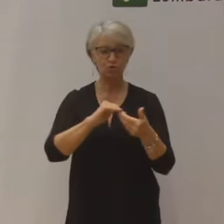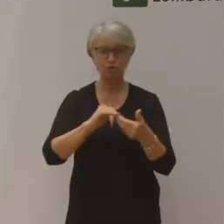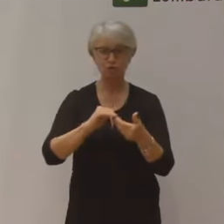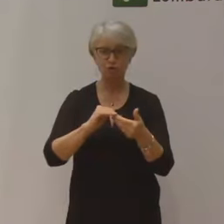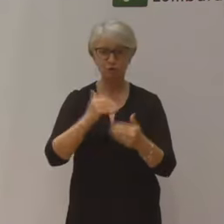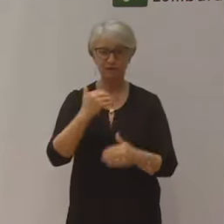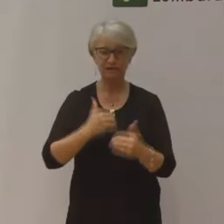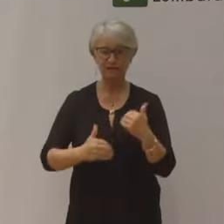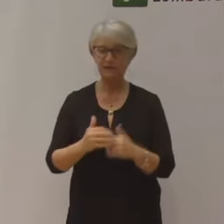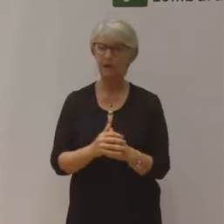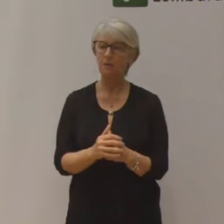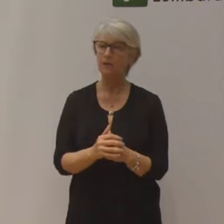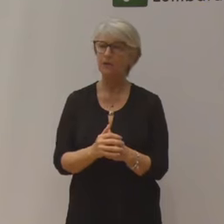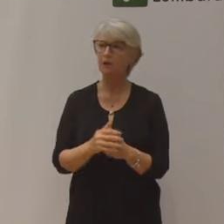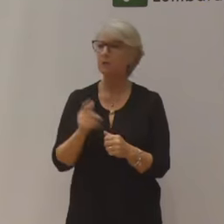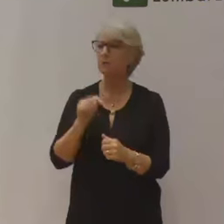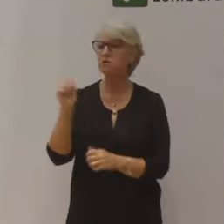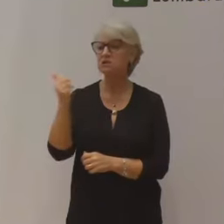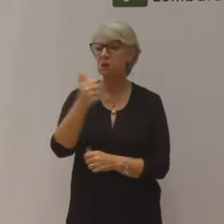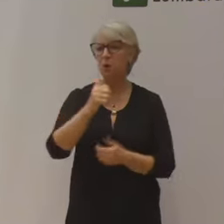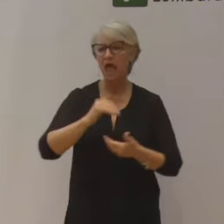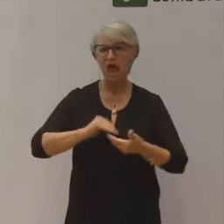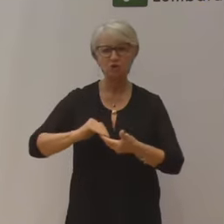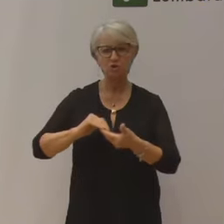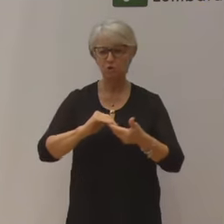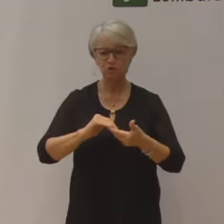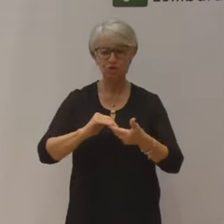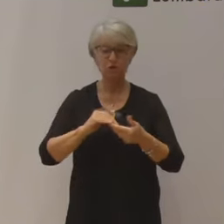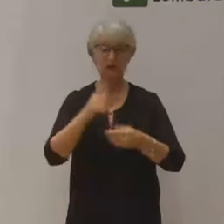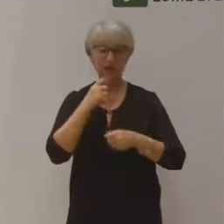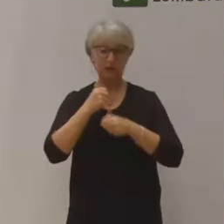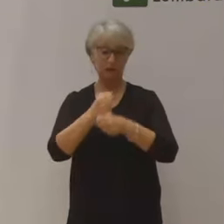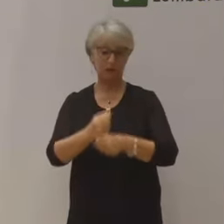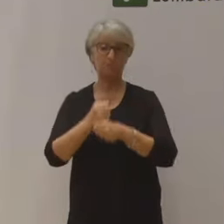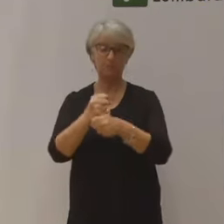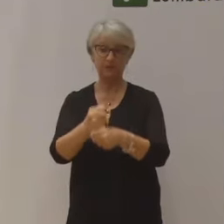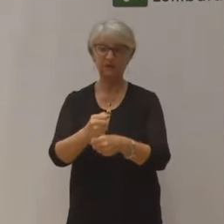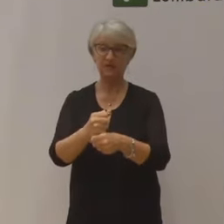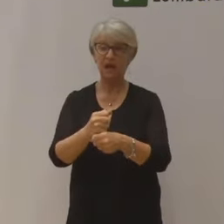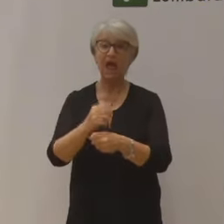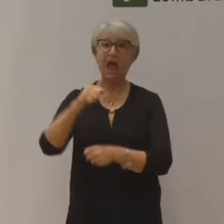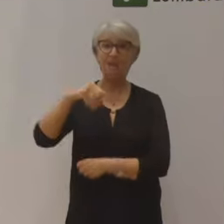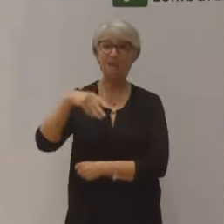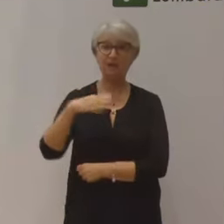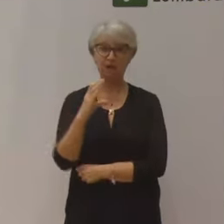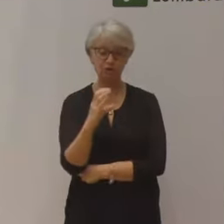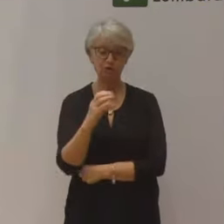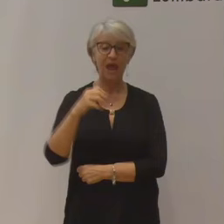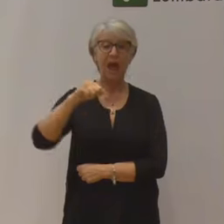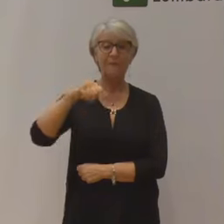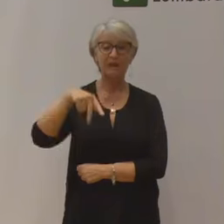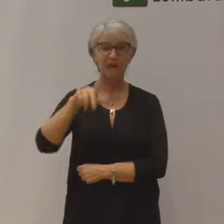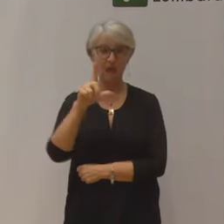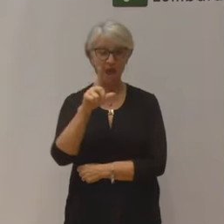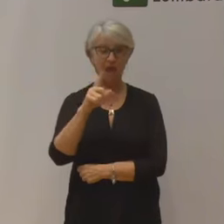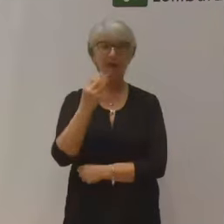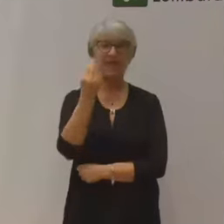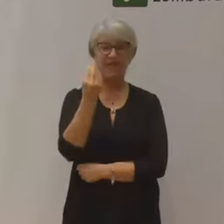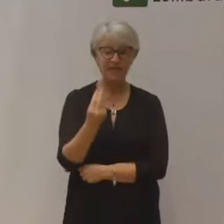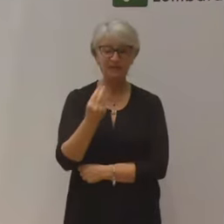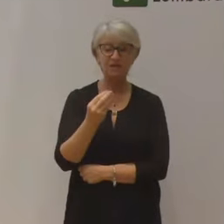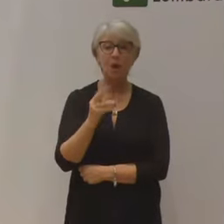disabili, nonché delle singole associazioni che la stessa rappresenta, vale a dire l'AMNIC, l'AMNIL,